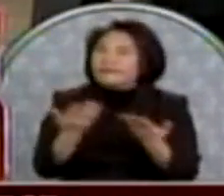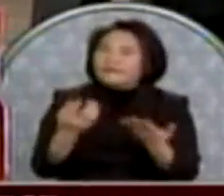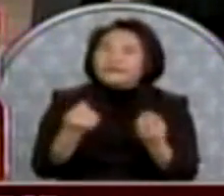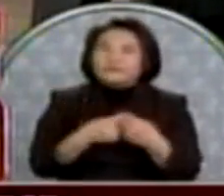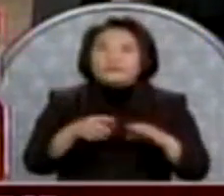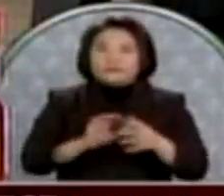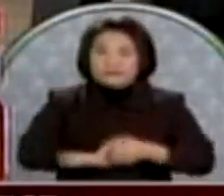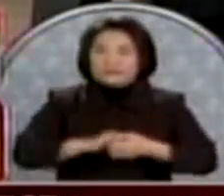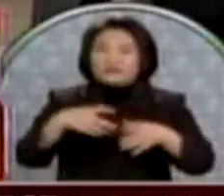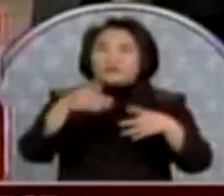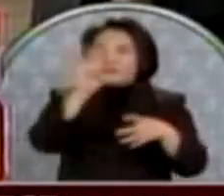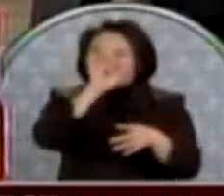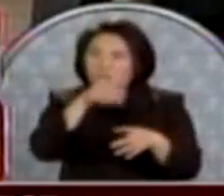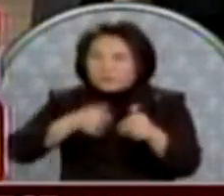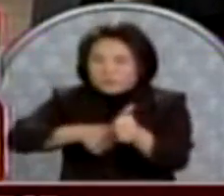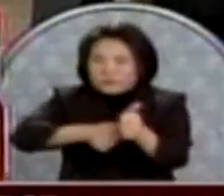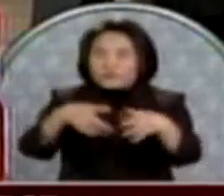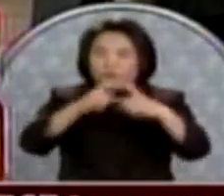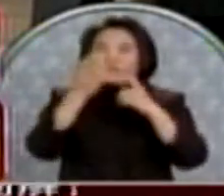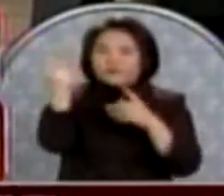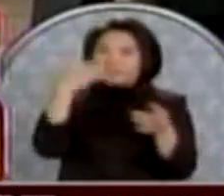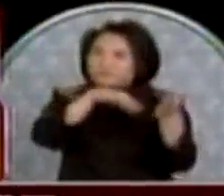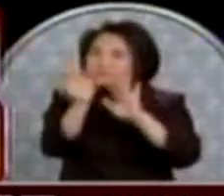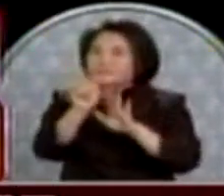而不是去清算，是还原历史真相。